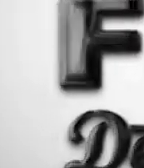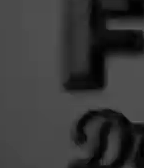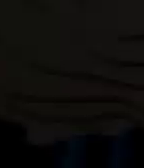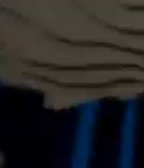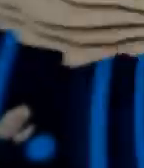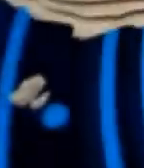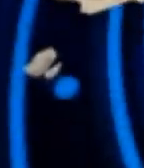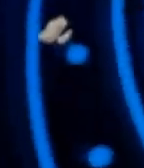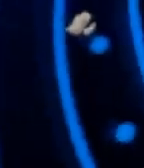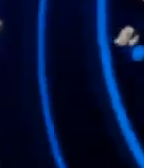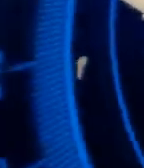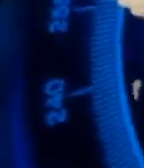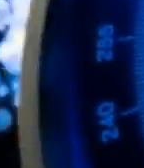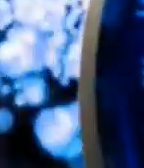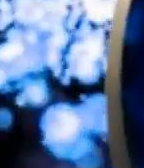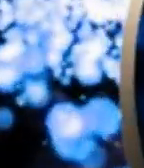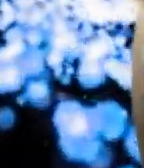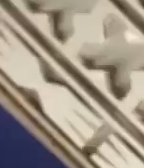की धड़कन.